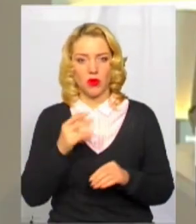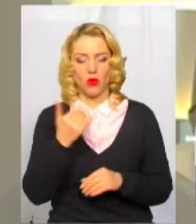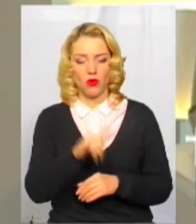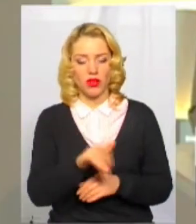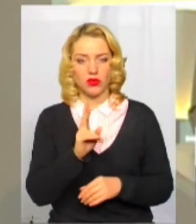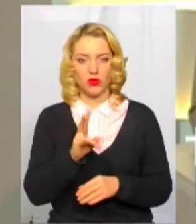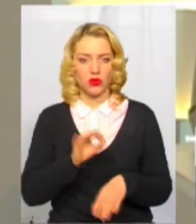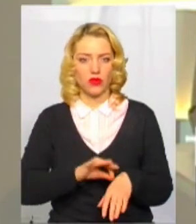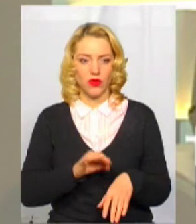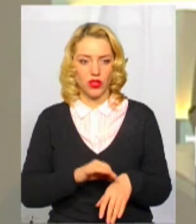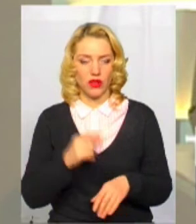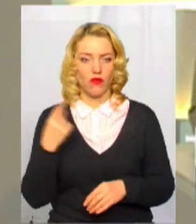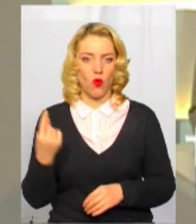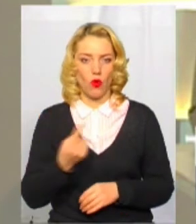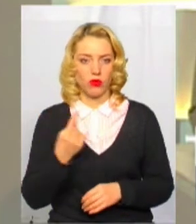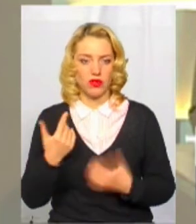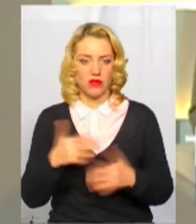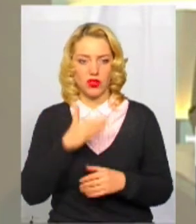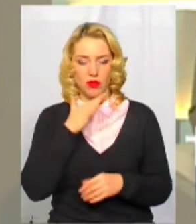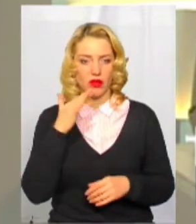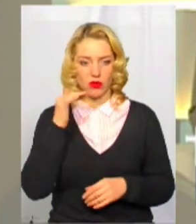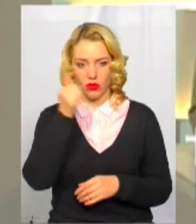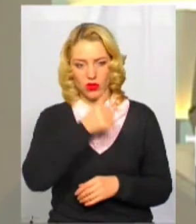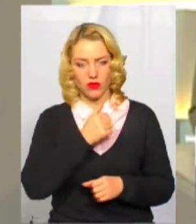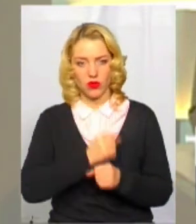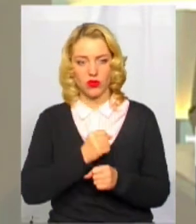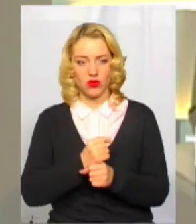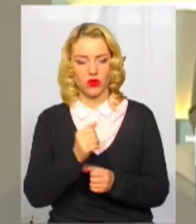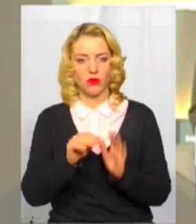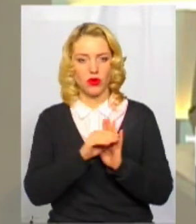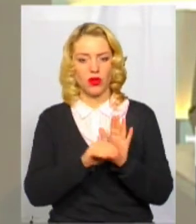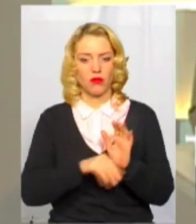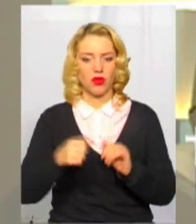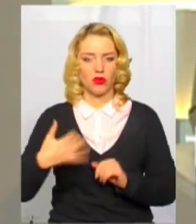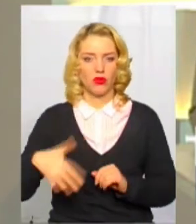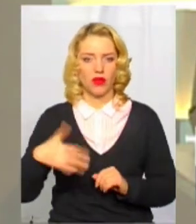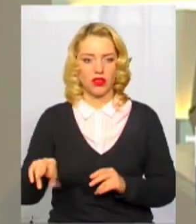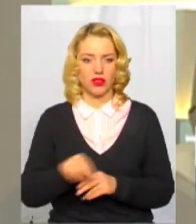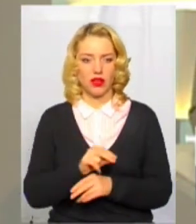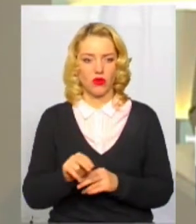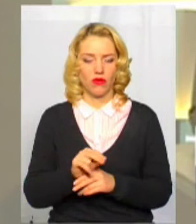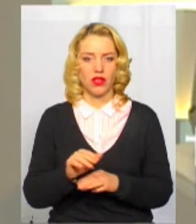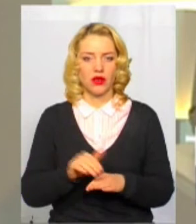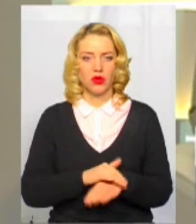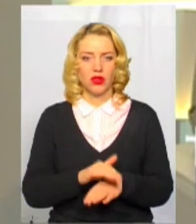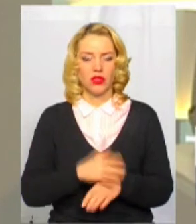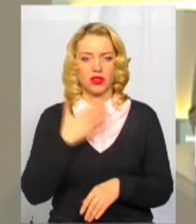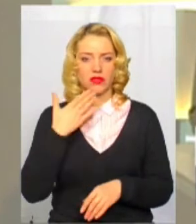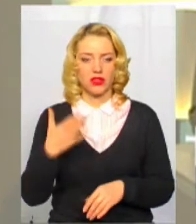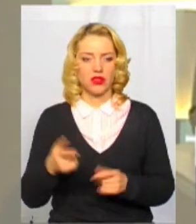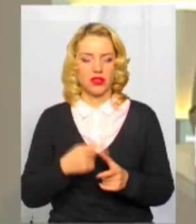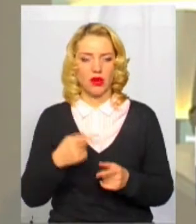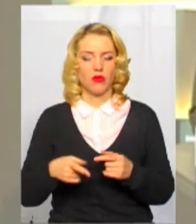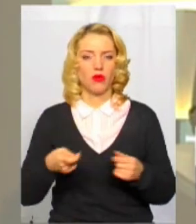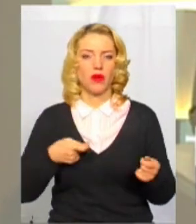хтось хворіє, в області вже багато років функціонує програма дороговартісного лікування. Будь ласка, зверніться або